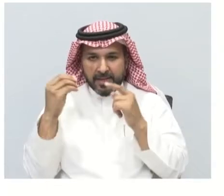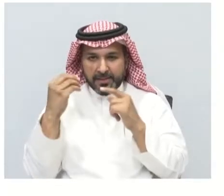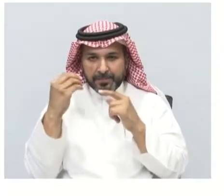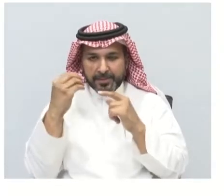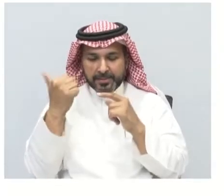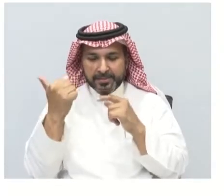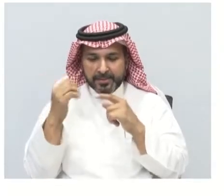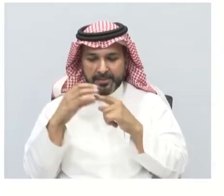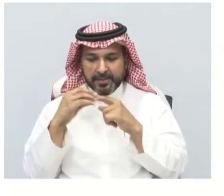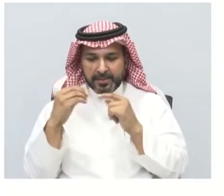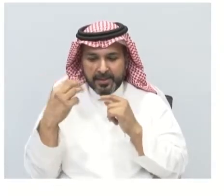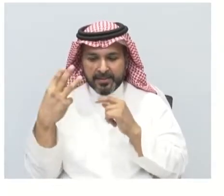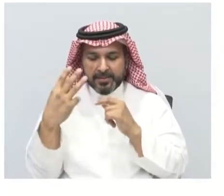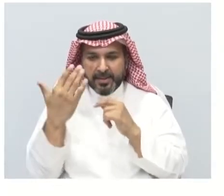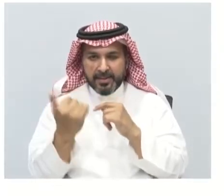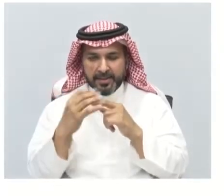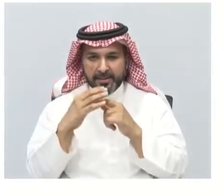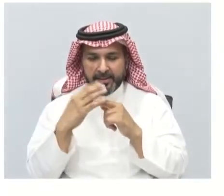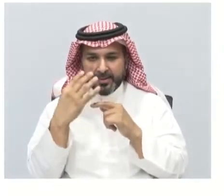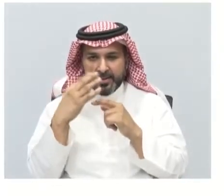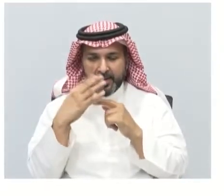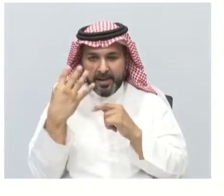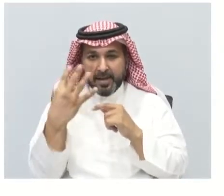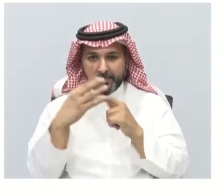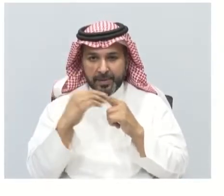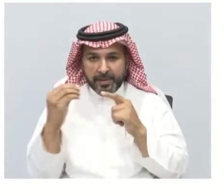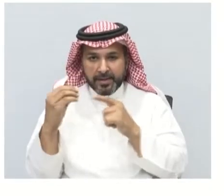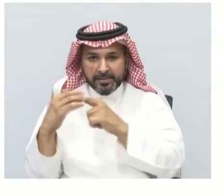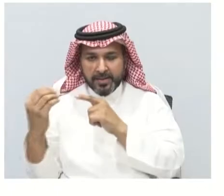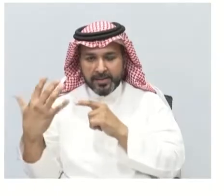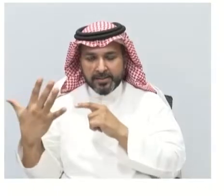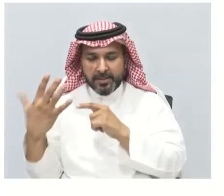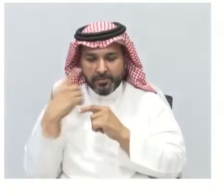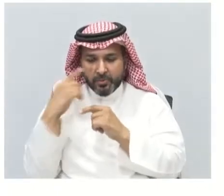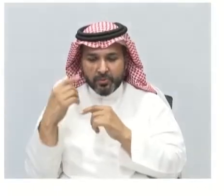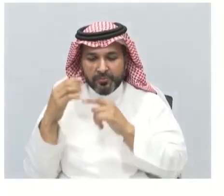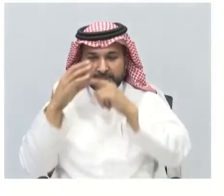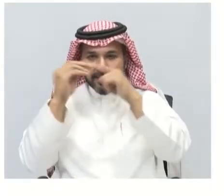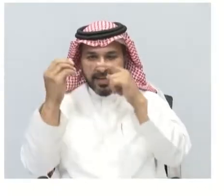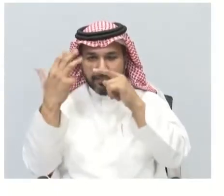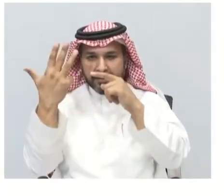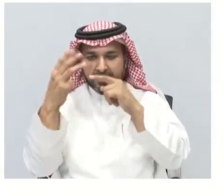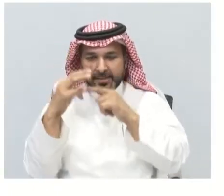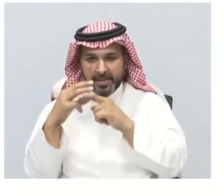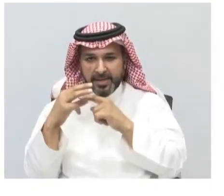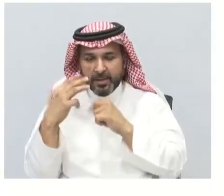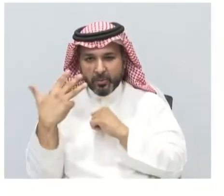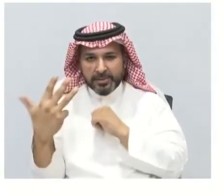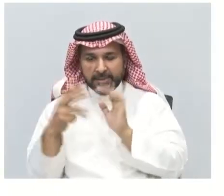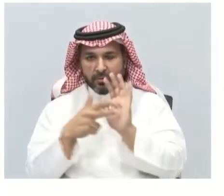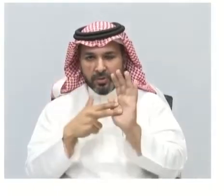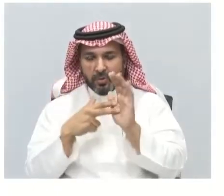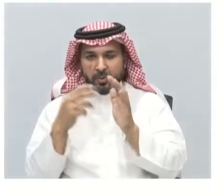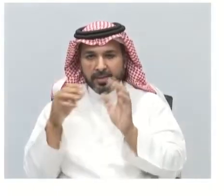4 نا نا 5 يصير عندي كم سالب ت على موجب ت في النهايه الميل عندي بكم بسالب